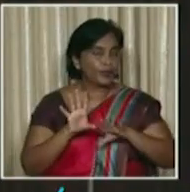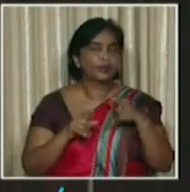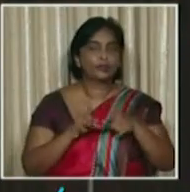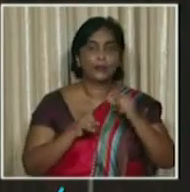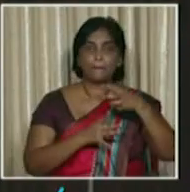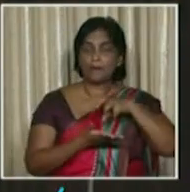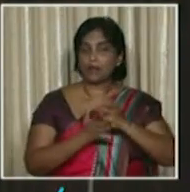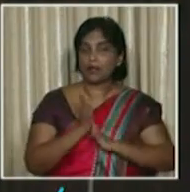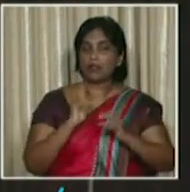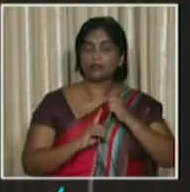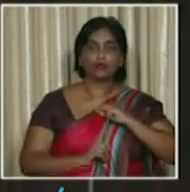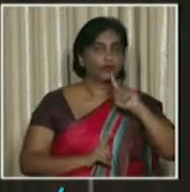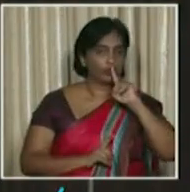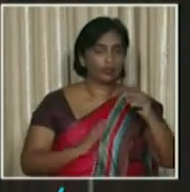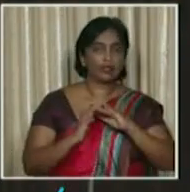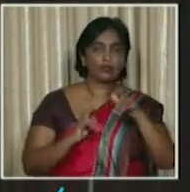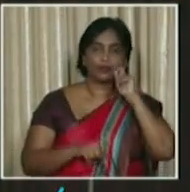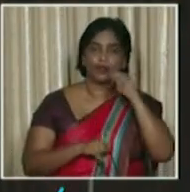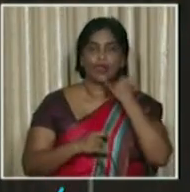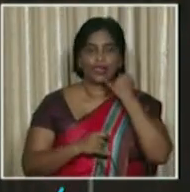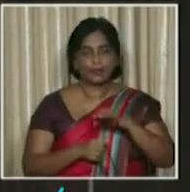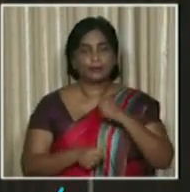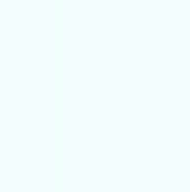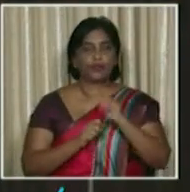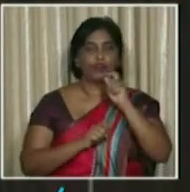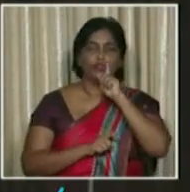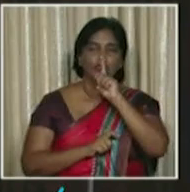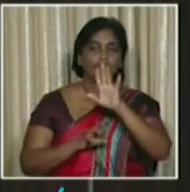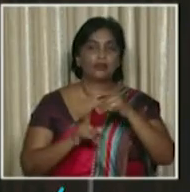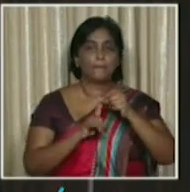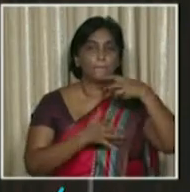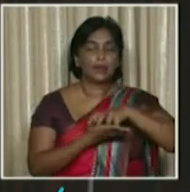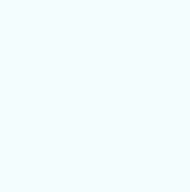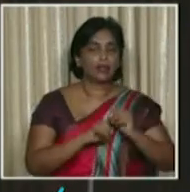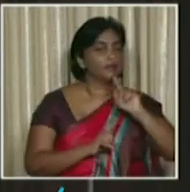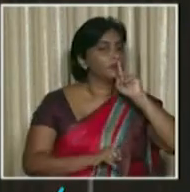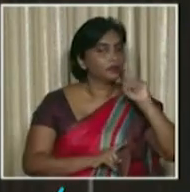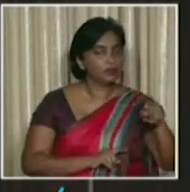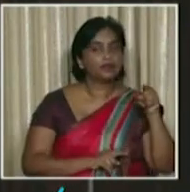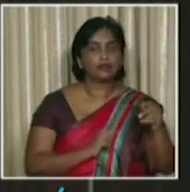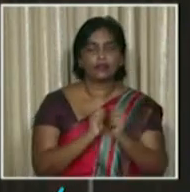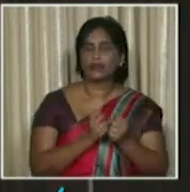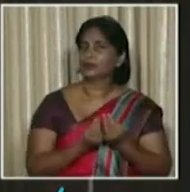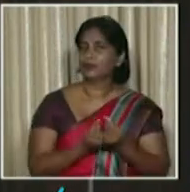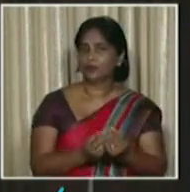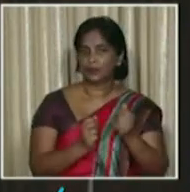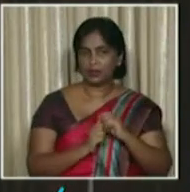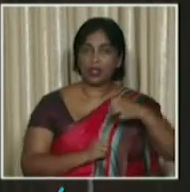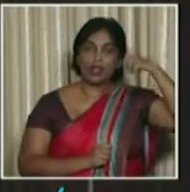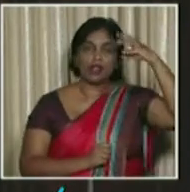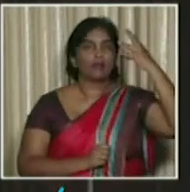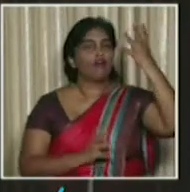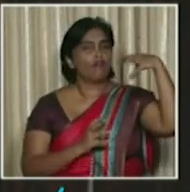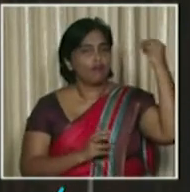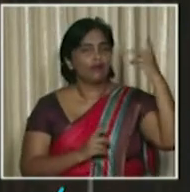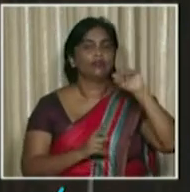ප්‍රාදේශීය මන්ත්‍රීවරුන්ට දැනුවත් කරලා ගමේ මිනිස්සු බොහොම ලේසි රාජ්‍ය නිලධාරීන්ට කතා කරනට වැඩිය ප්‍රාදේශීය මන්ත්‍රීවරුන්ට කතා කරලා මේ කඩේ ඉක්මන් කරගන්න තමයි ඒ ලයිට් එක බල්බ් එක පිච්චිලා නම්